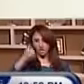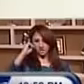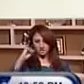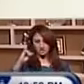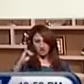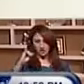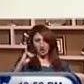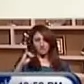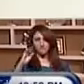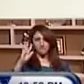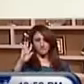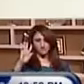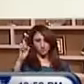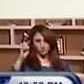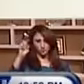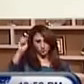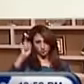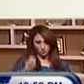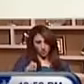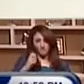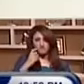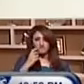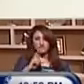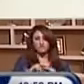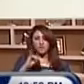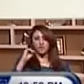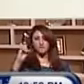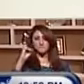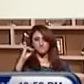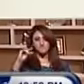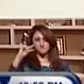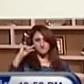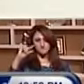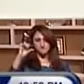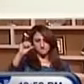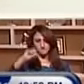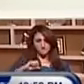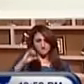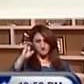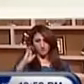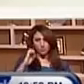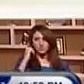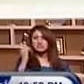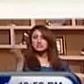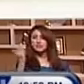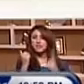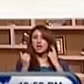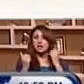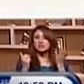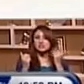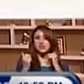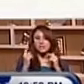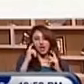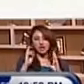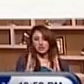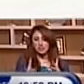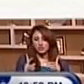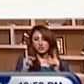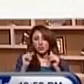واحمد شقيري، ودكتور جاسم سلطان، ودكتور ممدوح حمزه. قعدنا ورش عمل معاهم وسمعنا ارائهم في رؤيه في تطوير